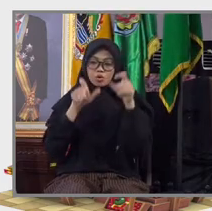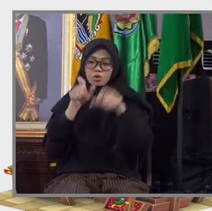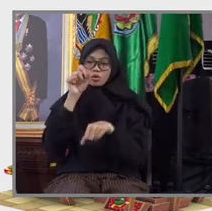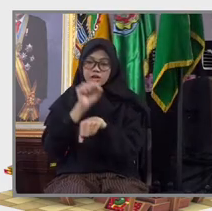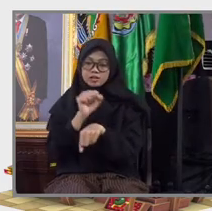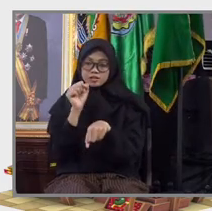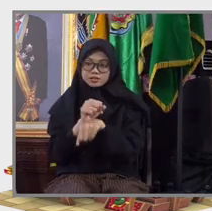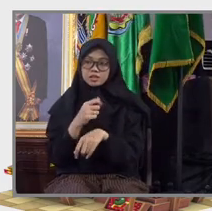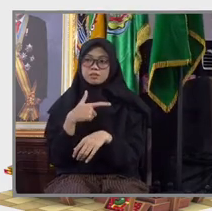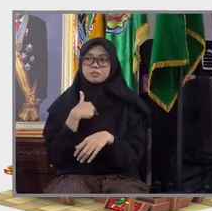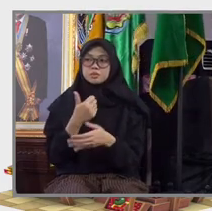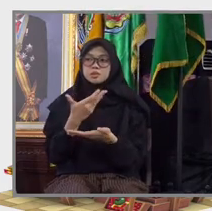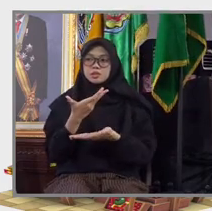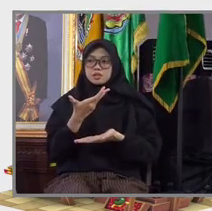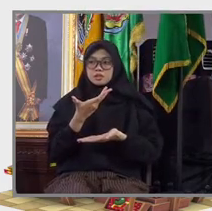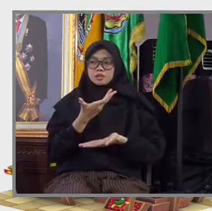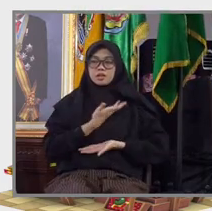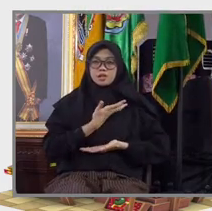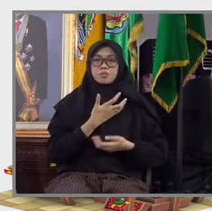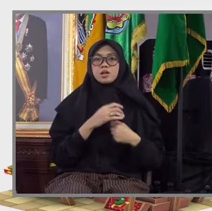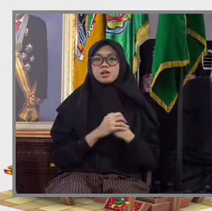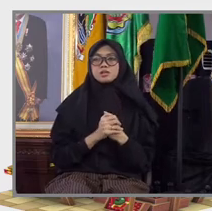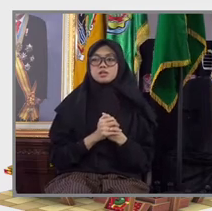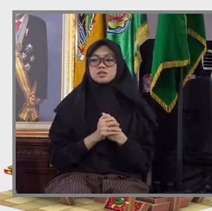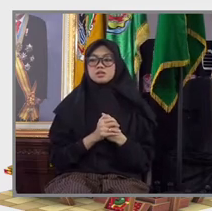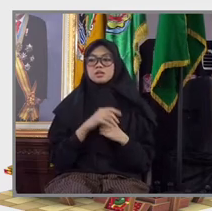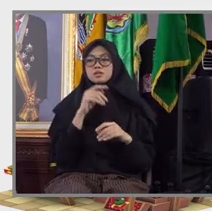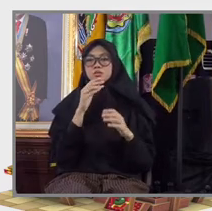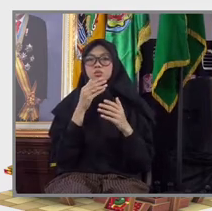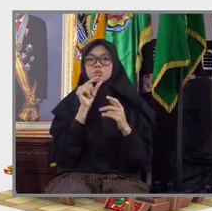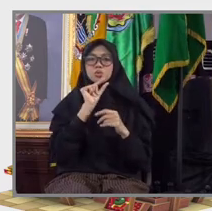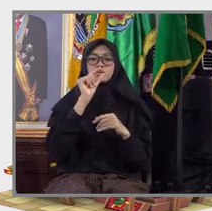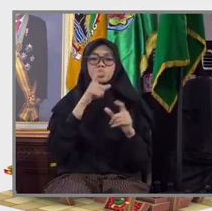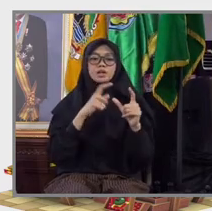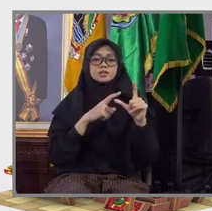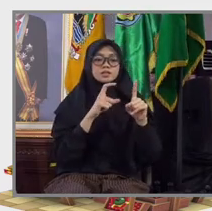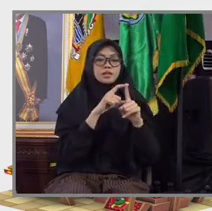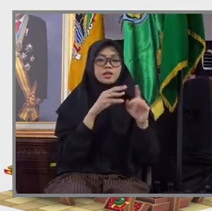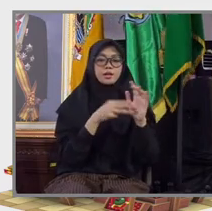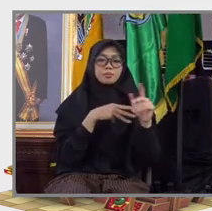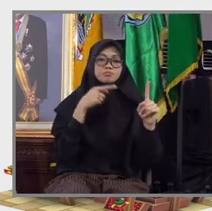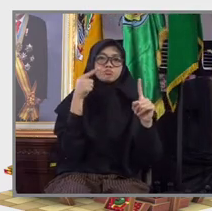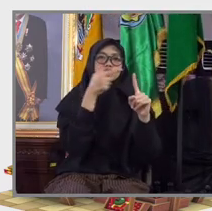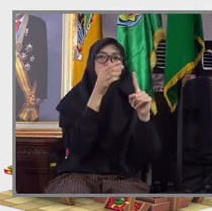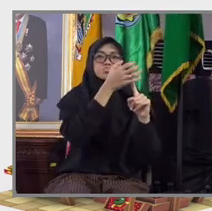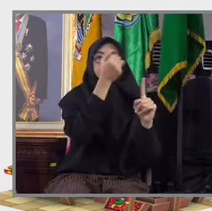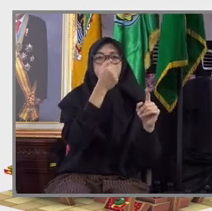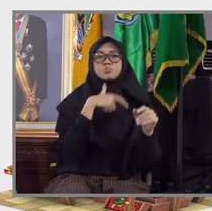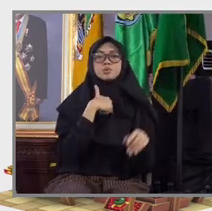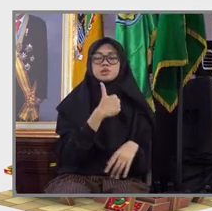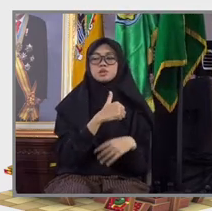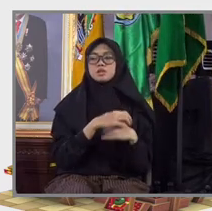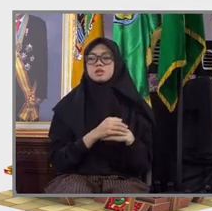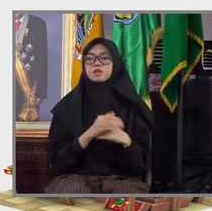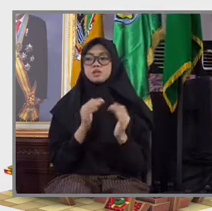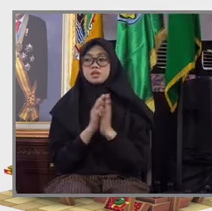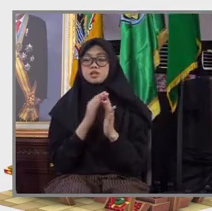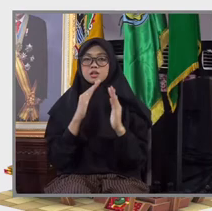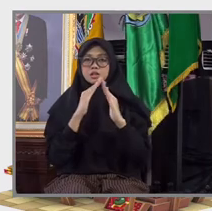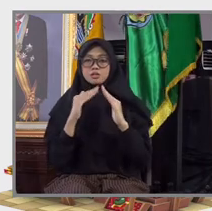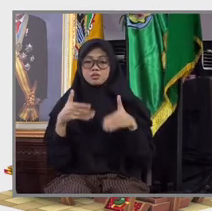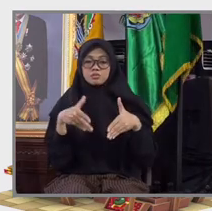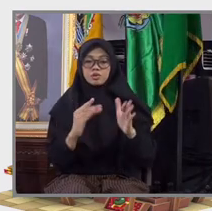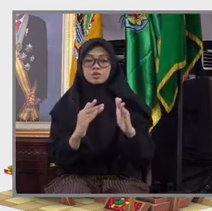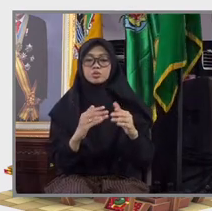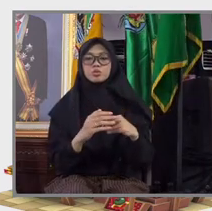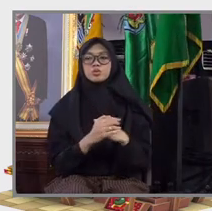untuk mendukung SDM kita supaya bisa tercapai dengan baik. Kedua, pembangunan penunjang sarana dan prasarana